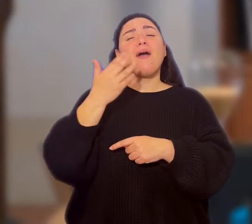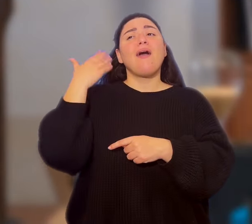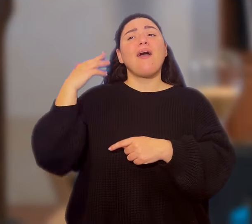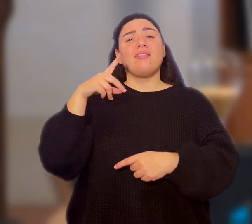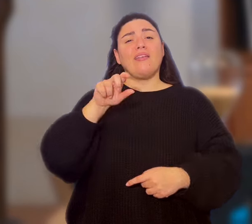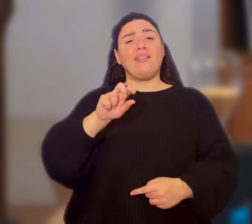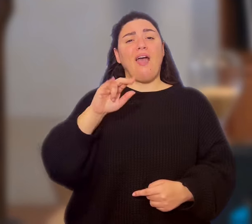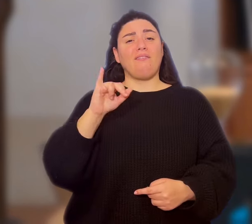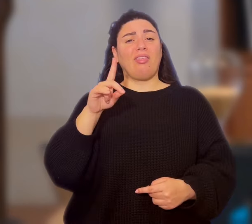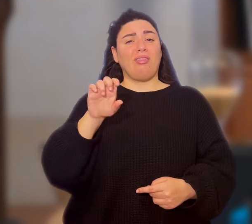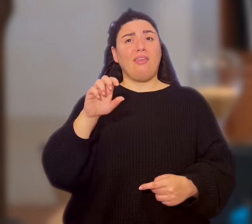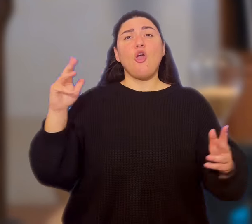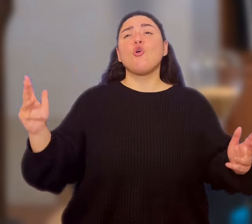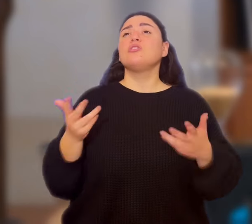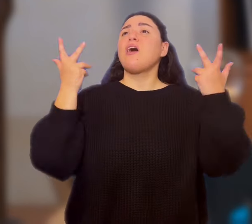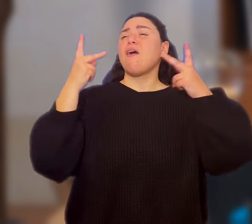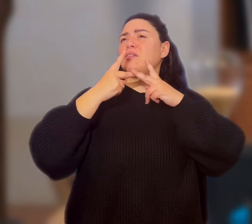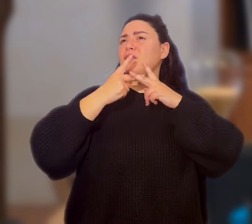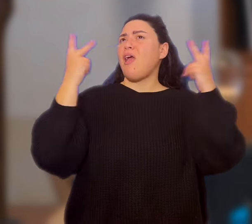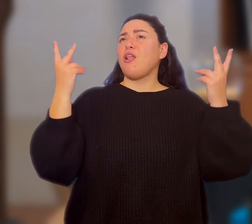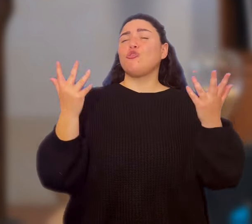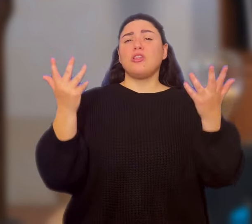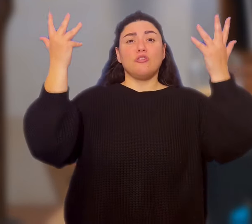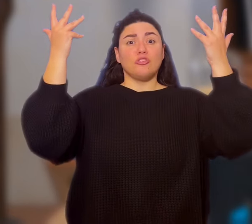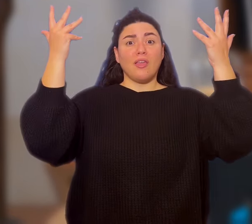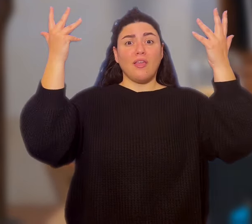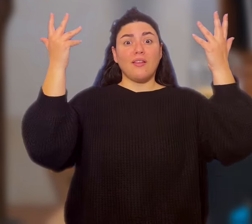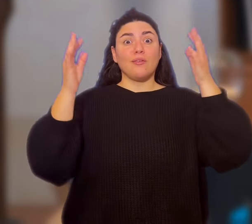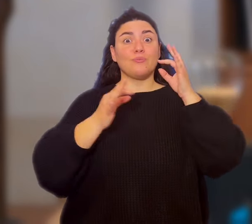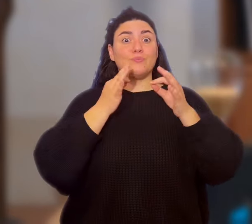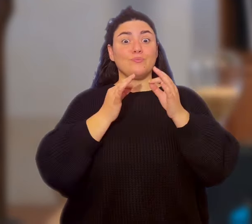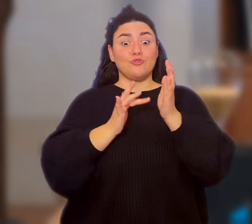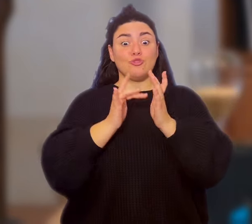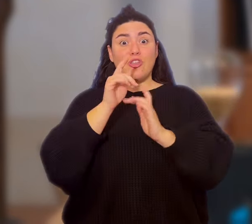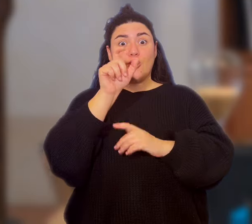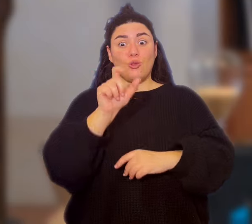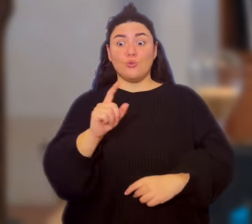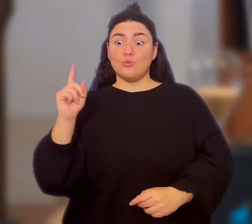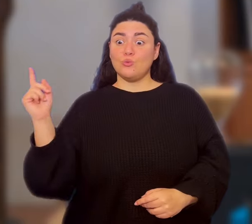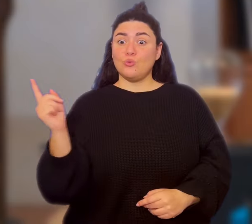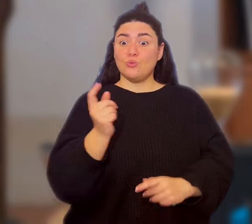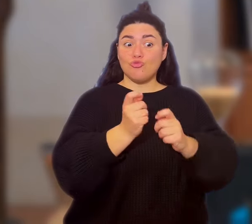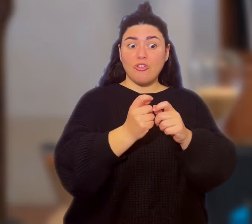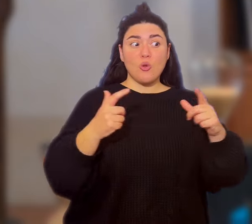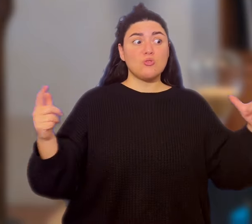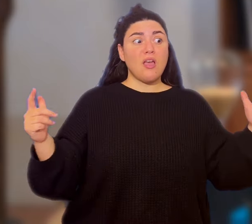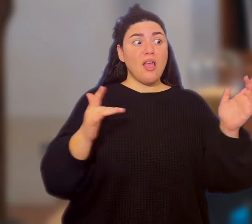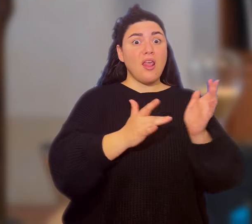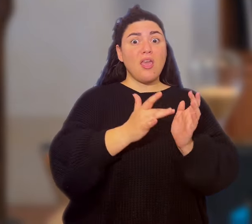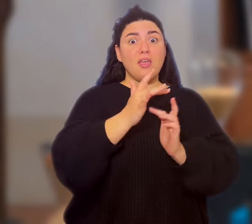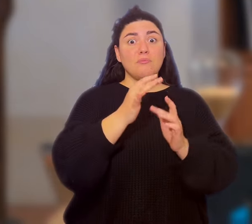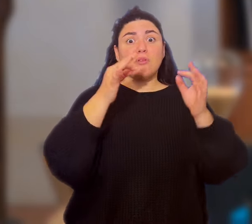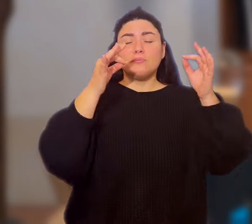Osanna nel più alto dei cieli quindi l'ingresso di Gesù a Gerusalemme è letto come l'irrompere